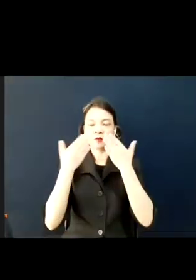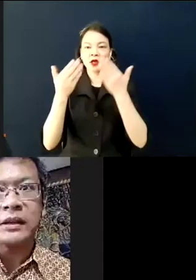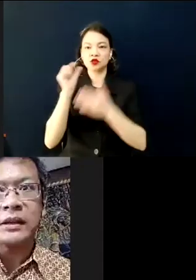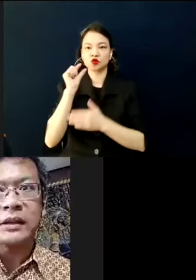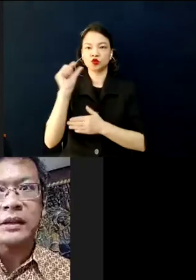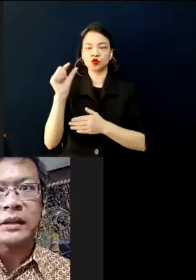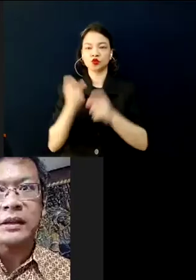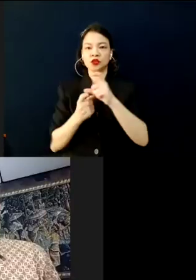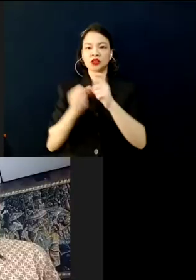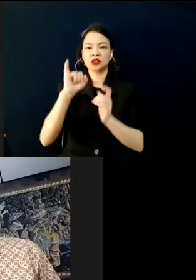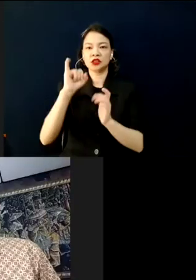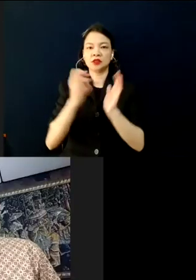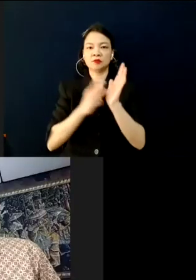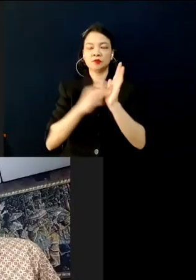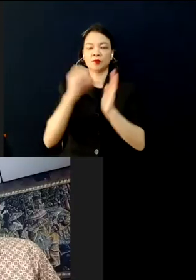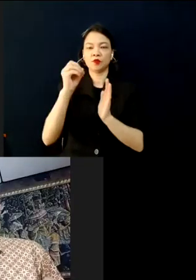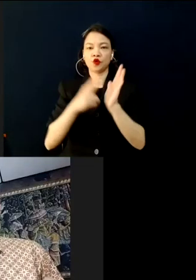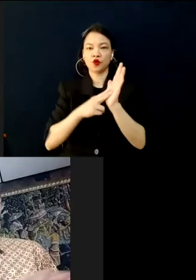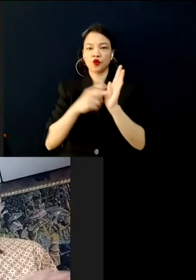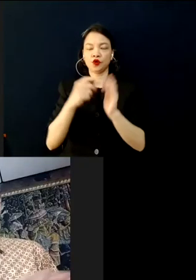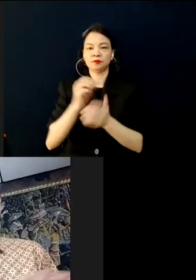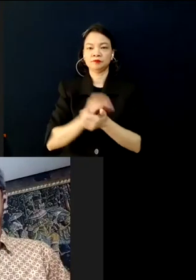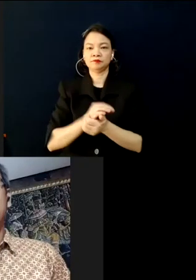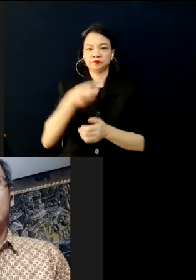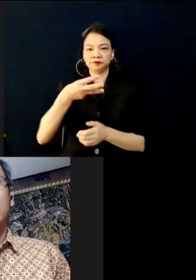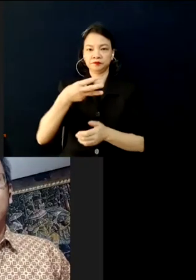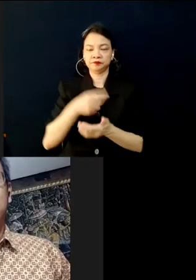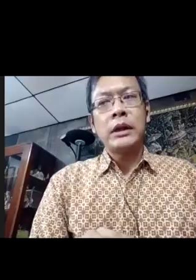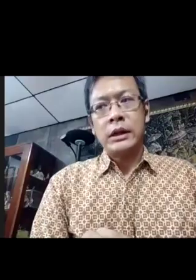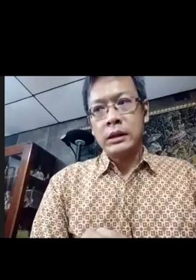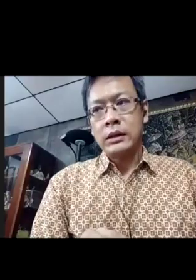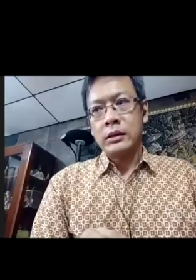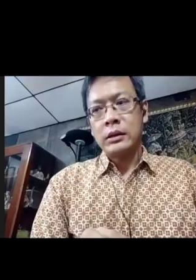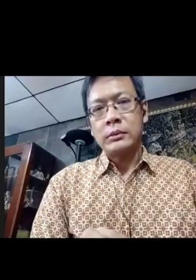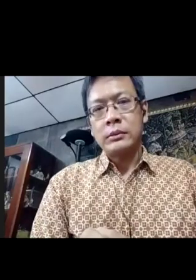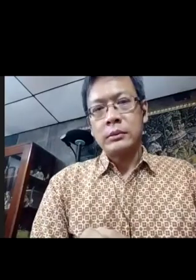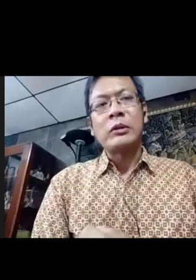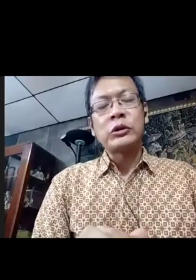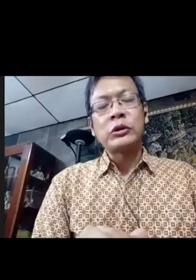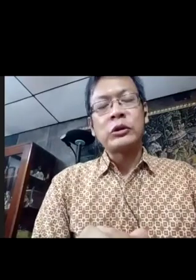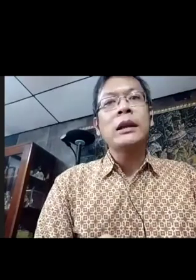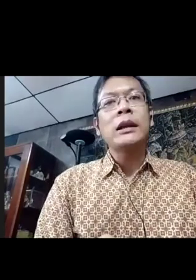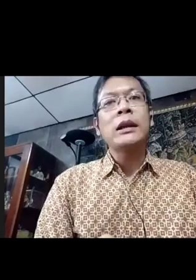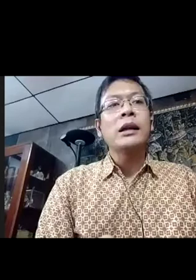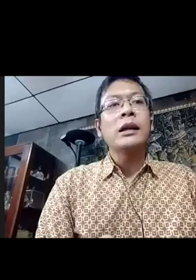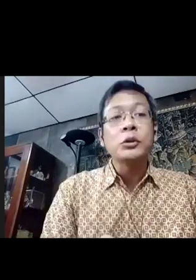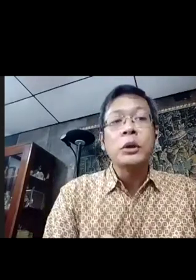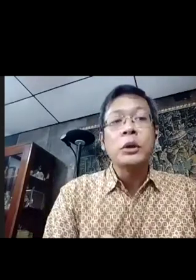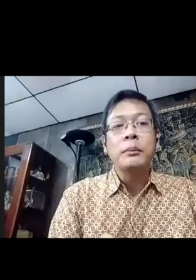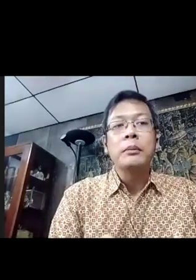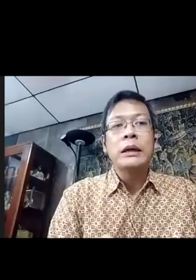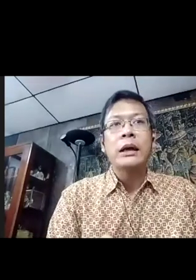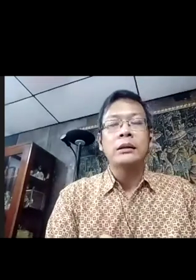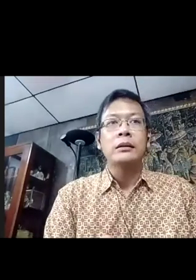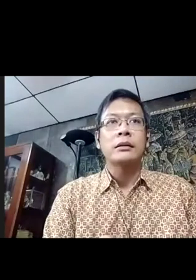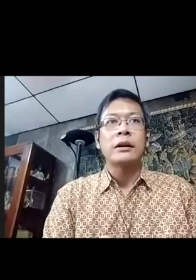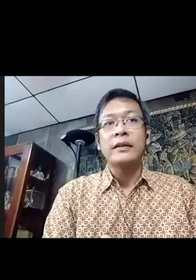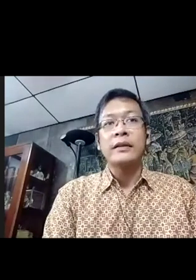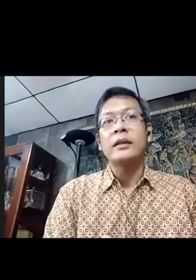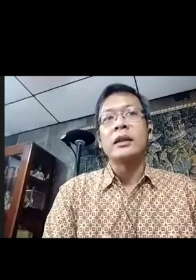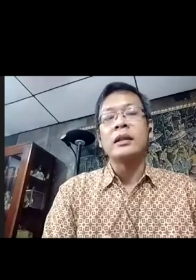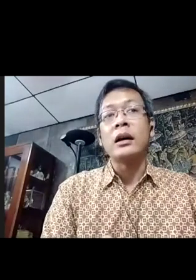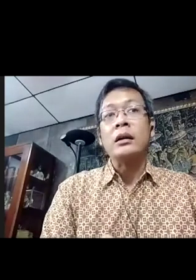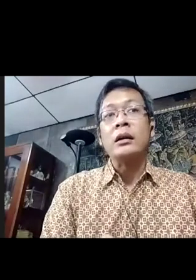Asia. Yang akan kita lakukan dalam beberapa waktu ke depan adalah kita akan coba melihat